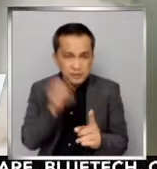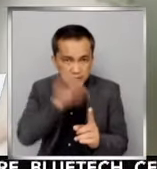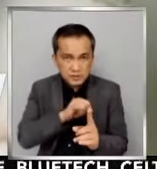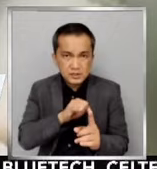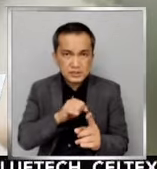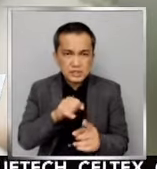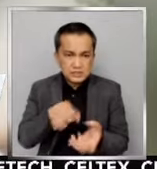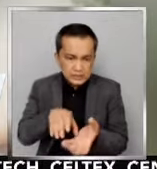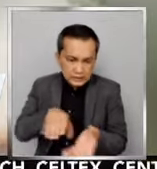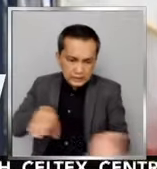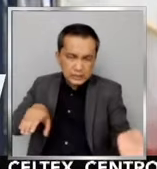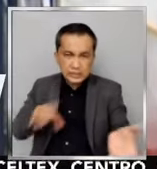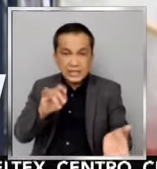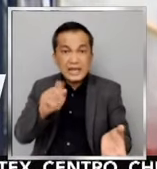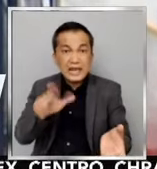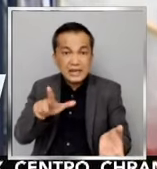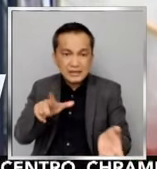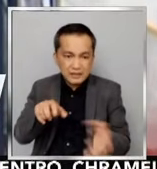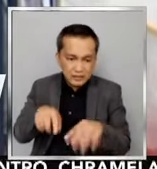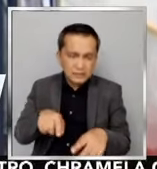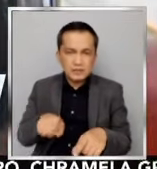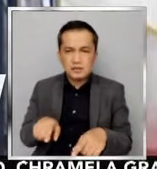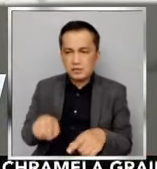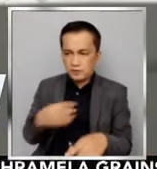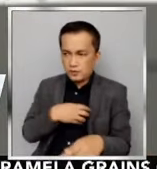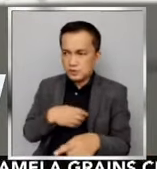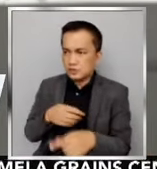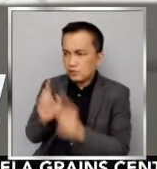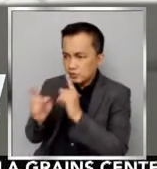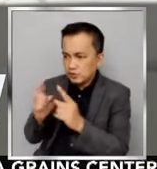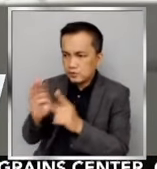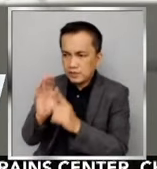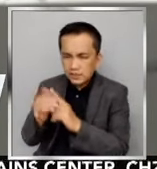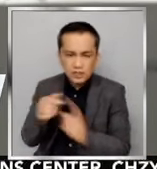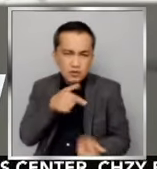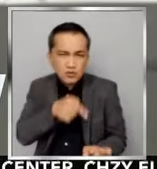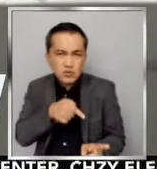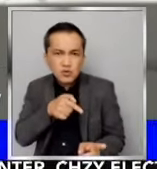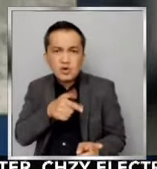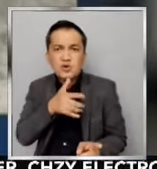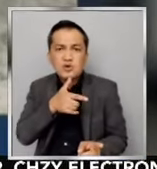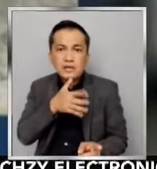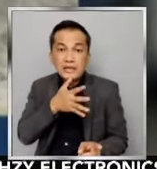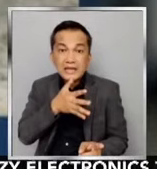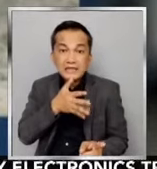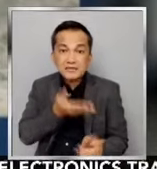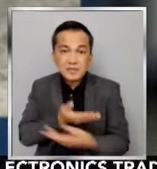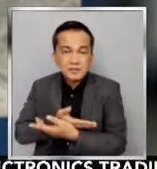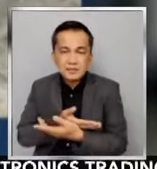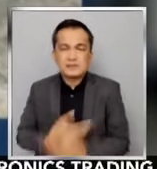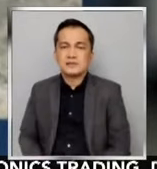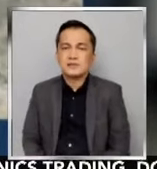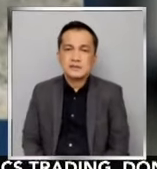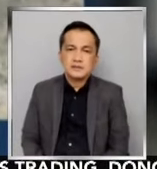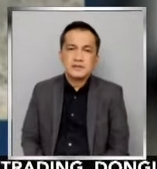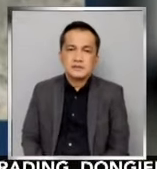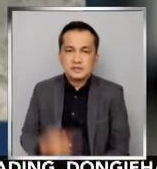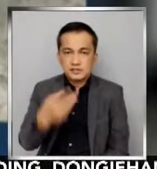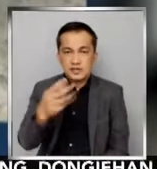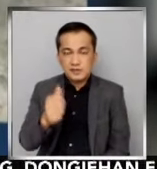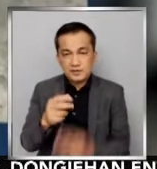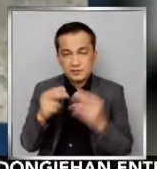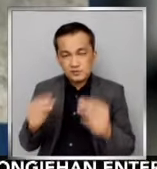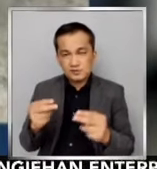canal. Nakikipag-ugnayan naman ang pulisya sa barangay para matukoy ang ina ng sanggol. Para sa GMA Integrated News,